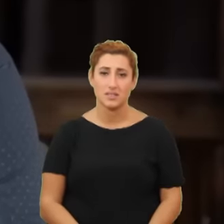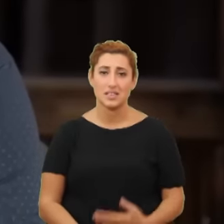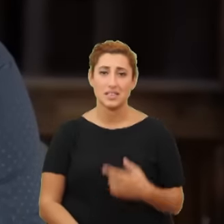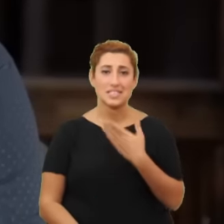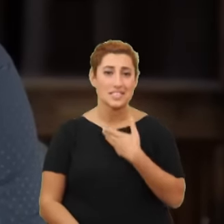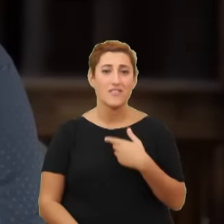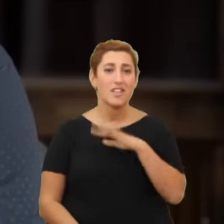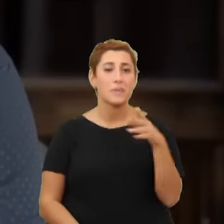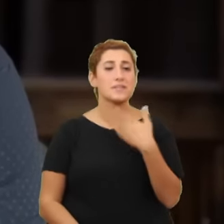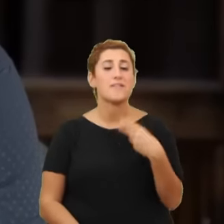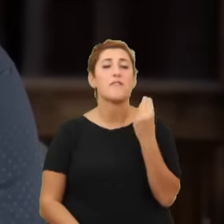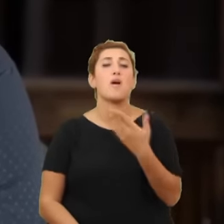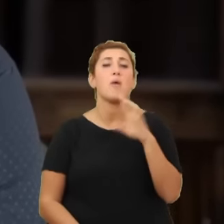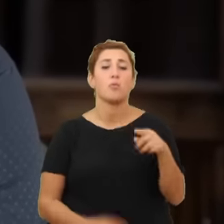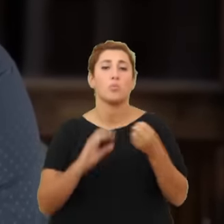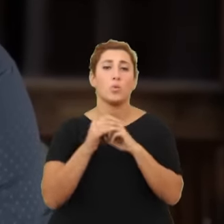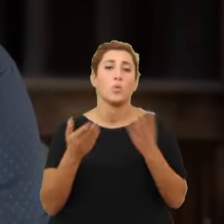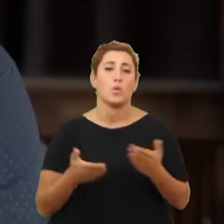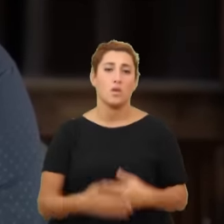Sevene sevdiği verim yok kardeşim bu dünyada.